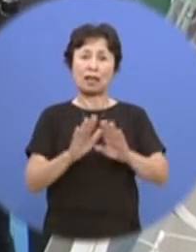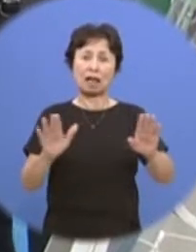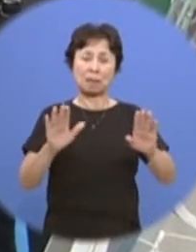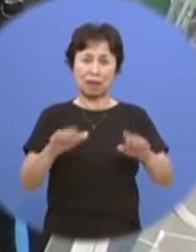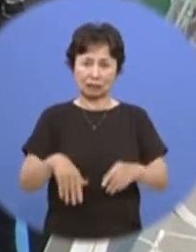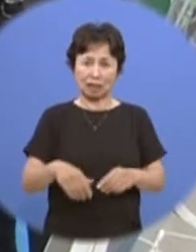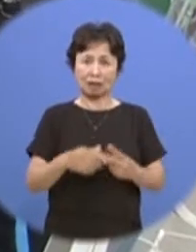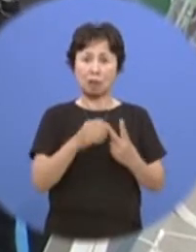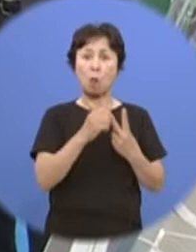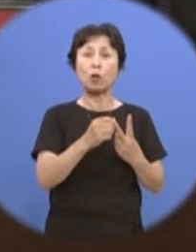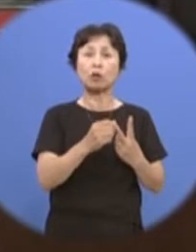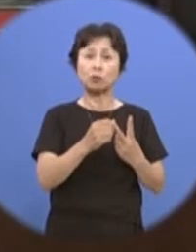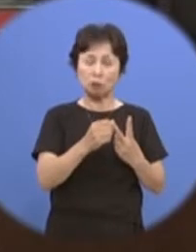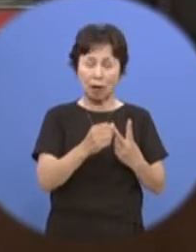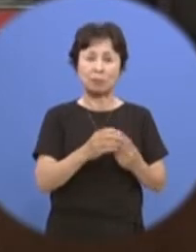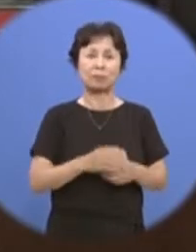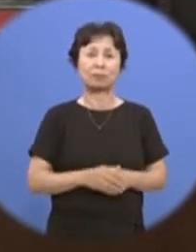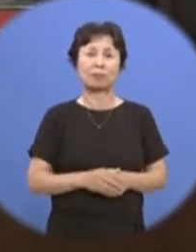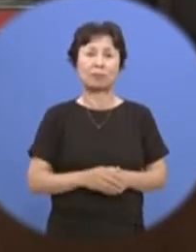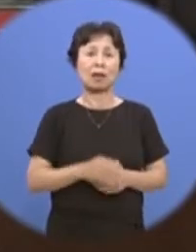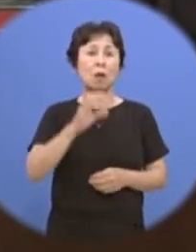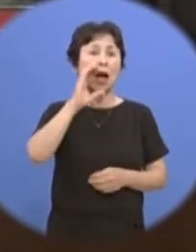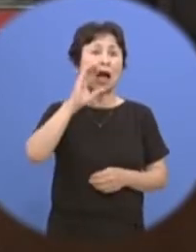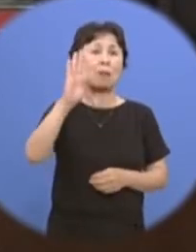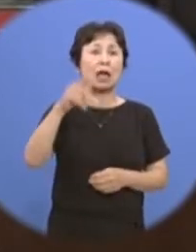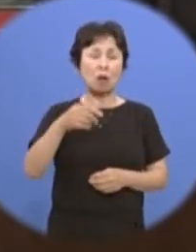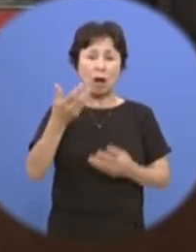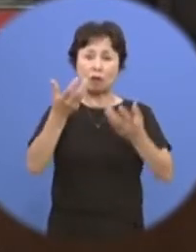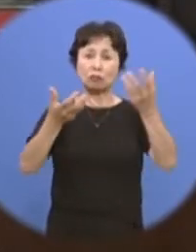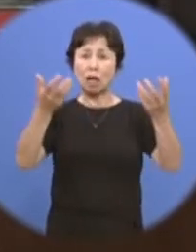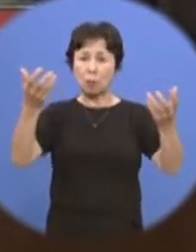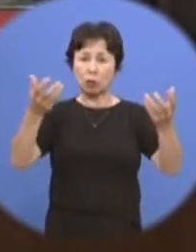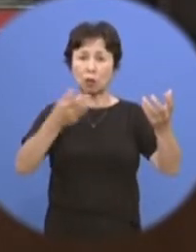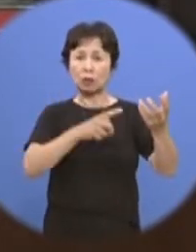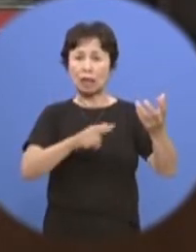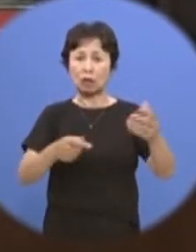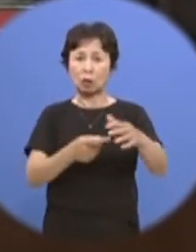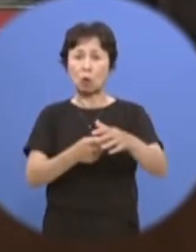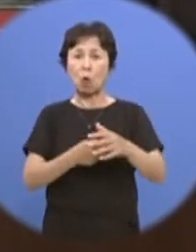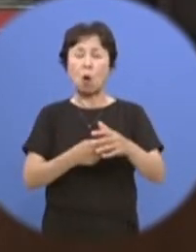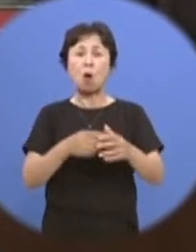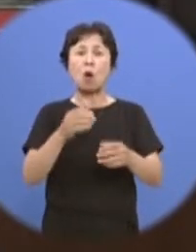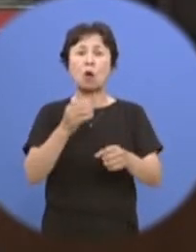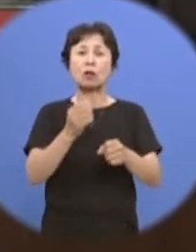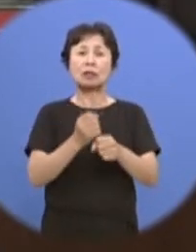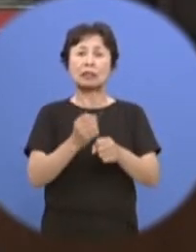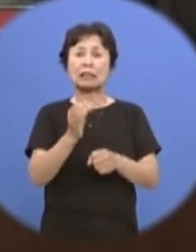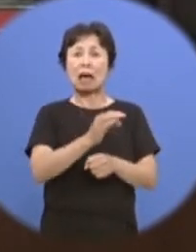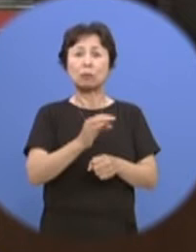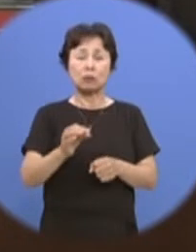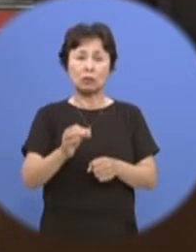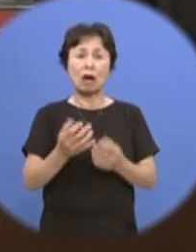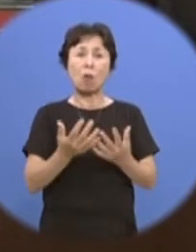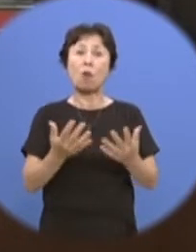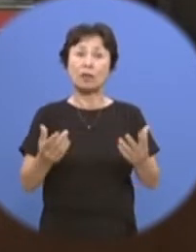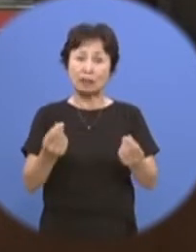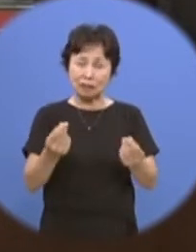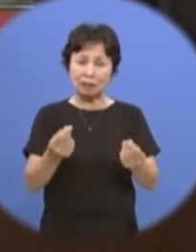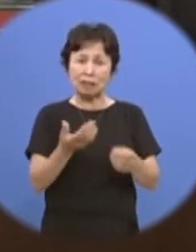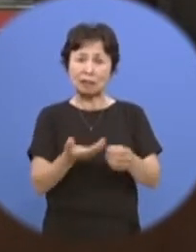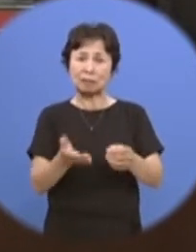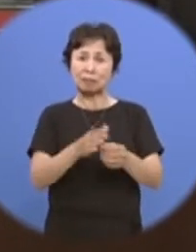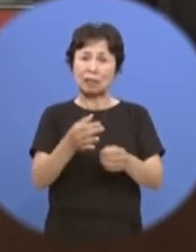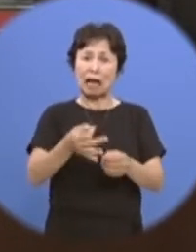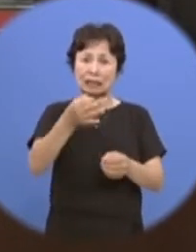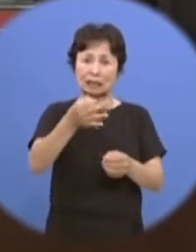県、果物だとかそういった農産物が多いということで、それをいかにして付加価値をつけて販売